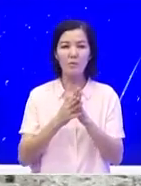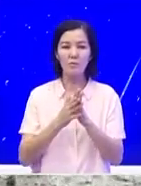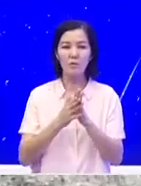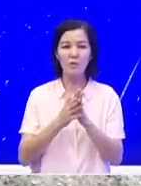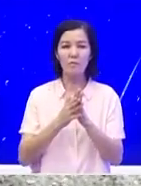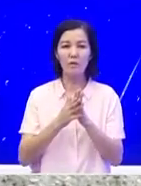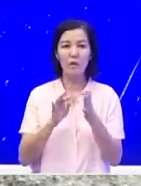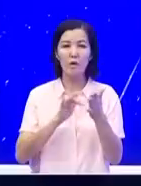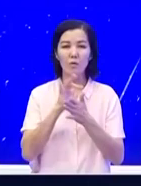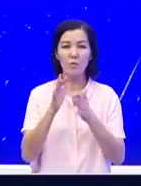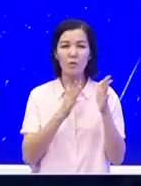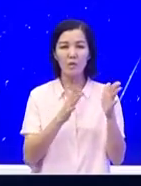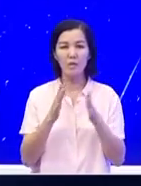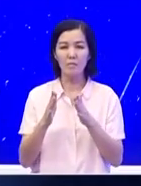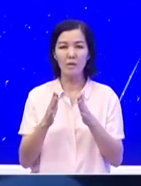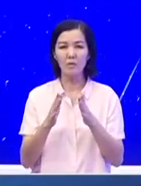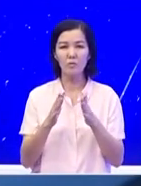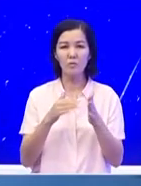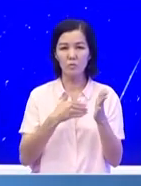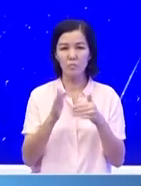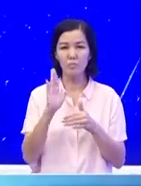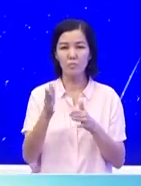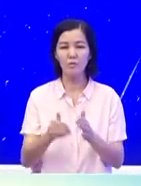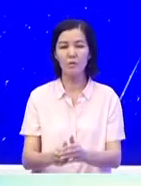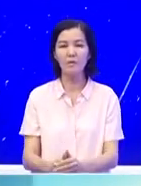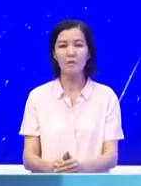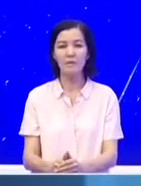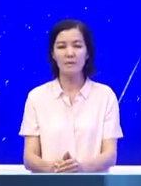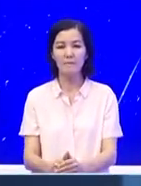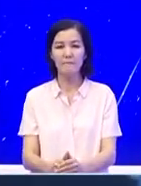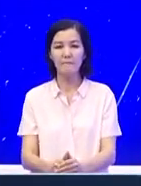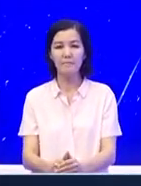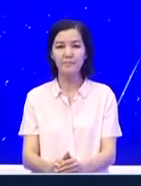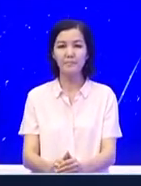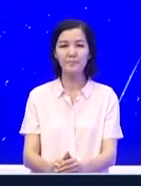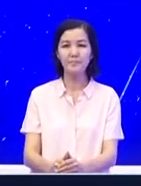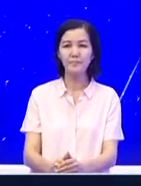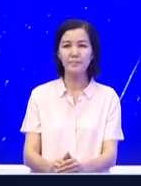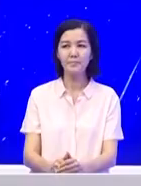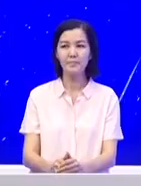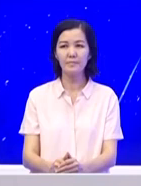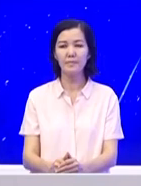в Моногороде нормализуется. Алексей Цой, Надир Хамзин, телеканал ЖТСУ, Текеле.